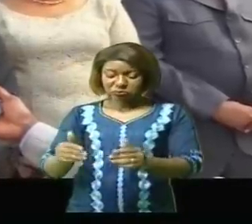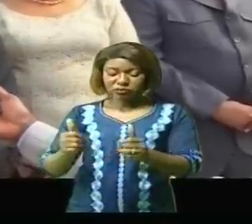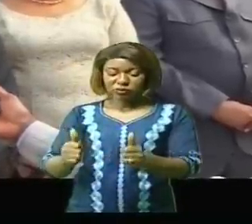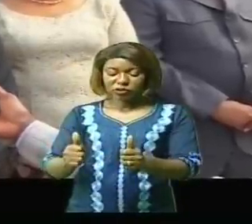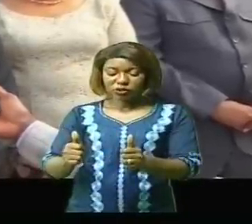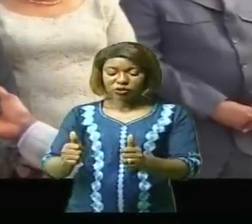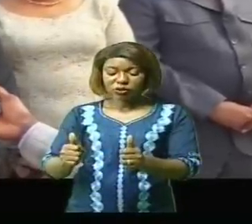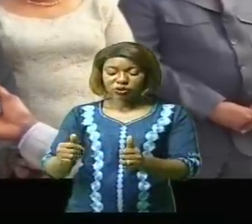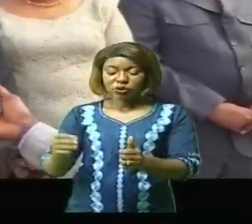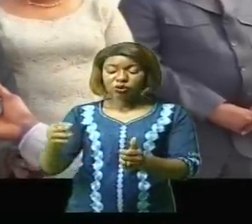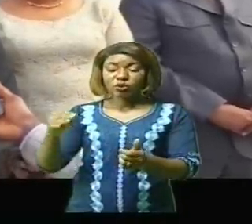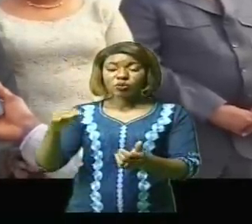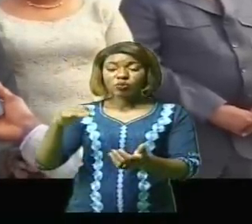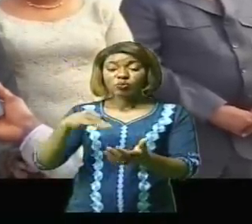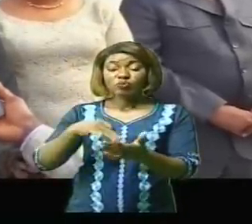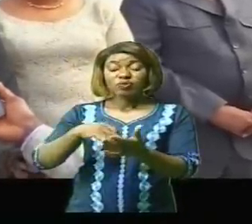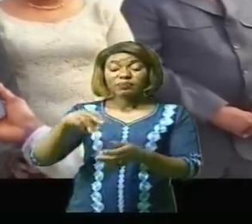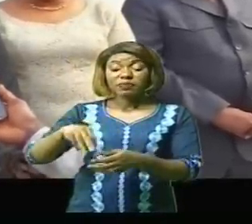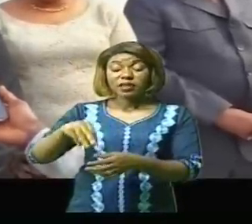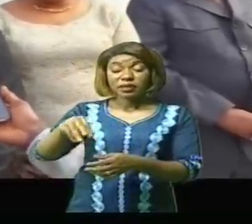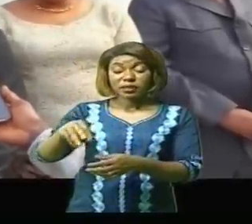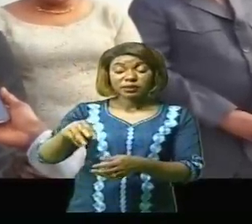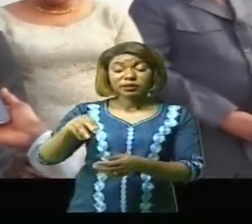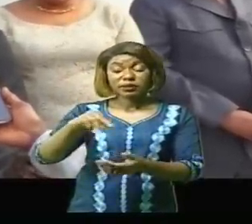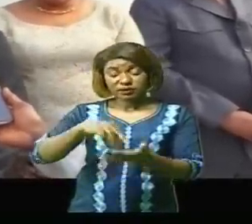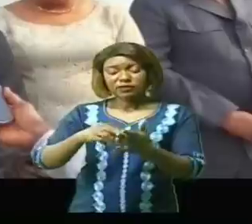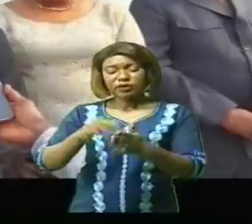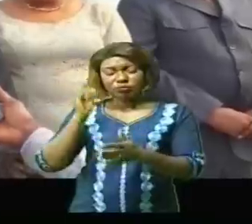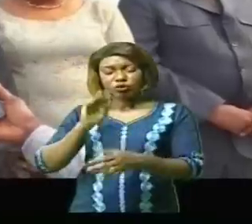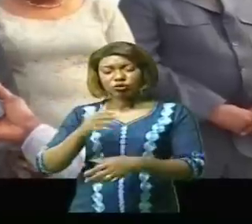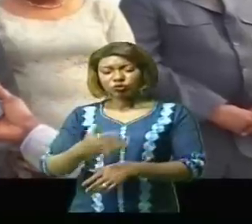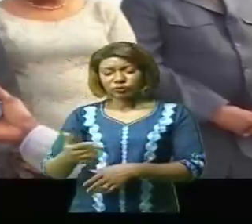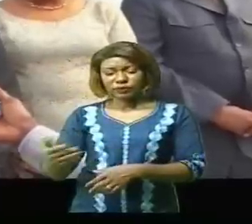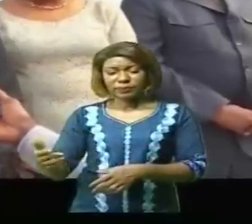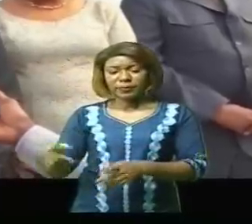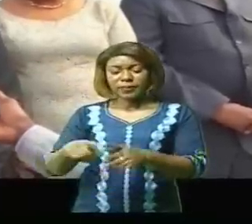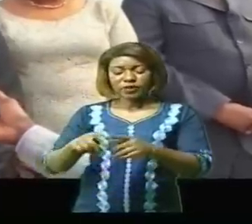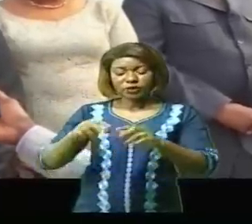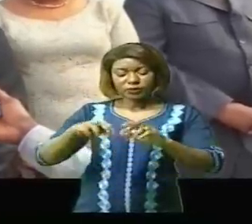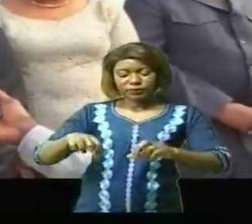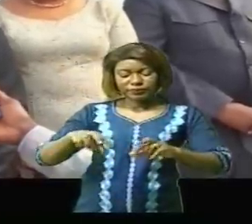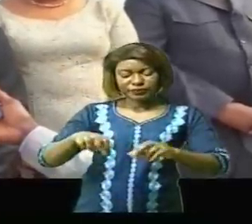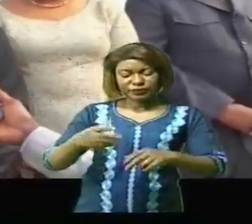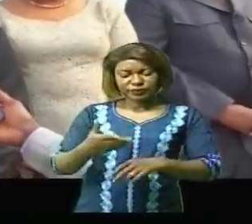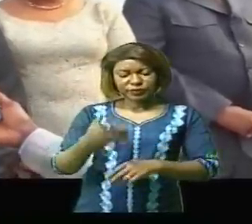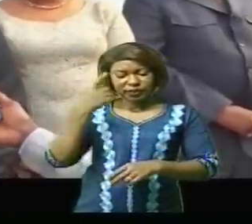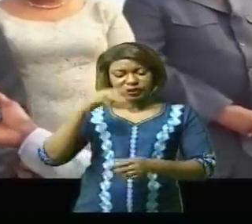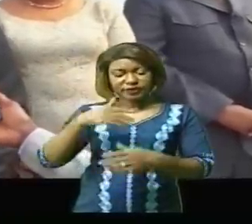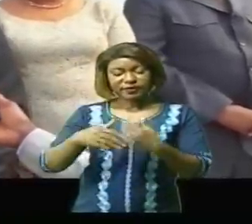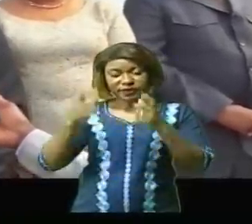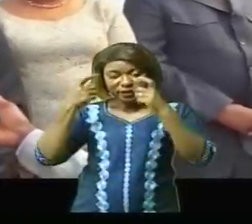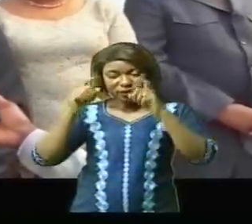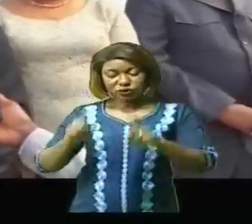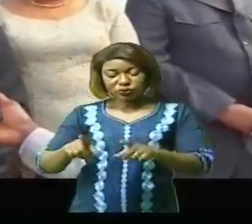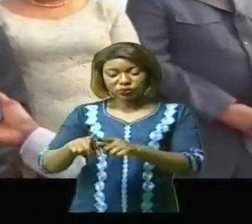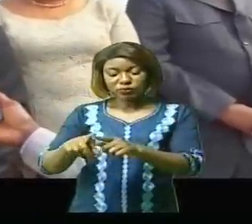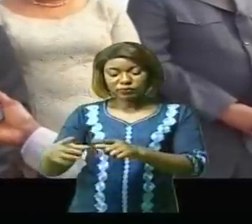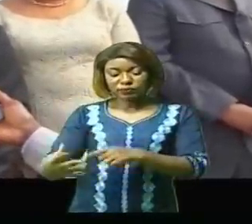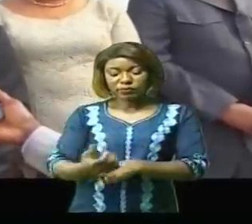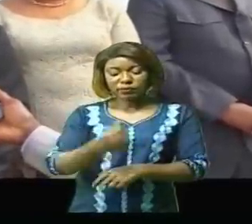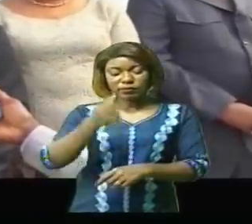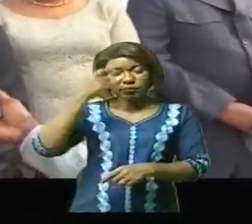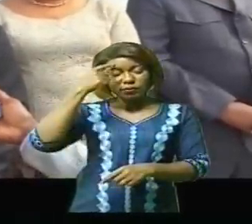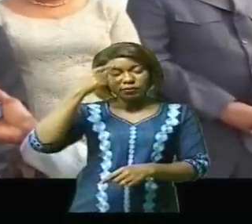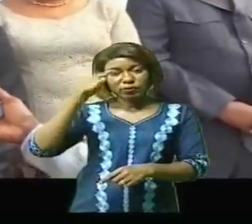milliards, ce qui est une bonne chose. Nous avons également examiné les effets des décisions qui ont été prises